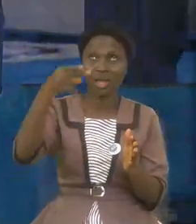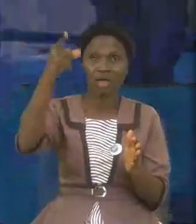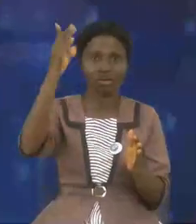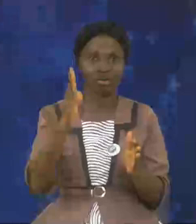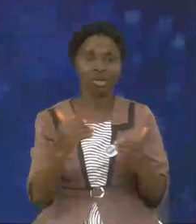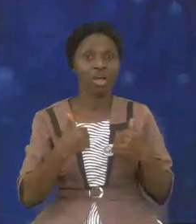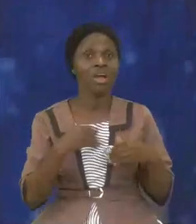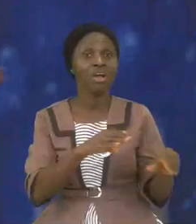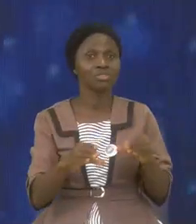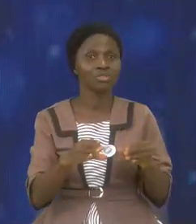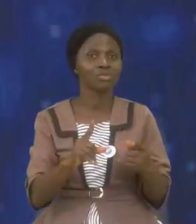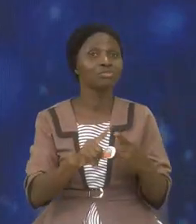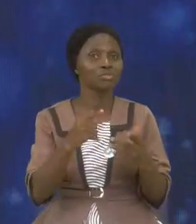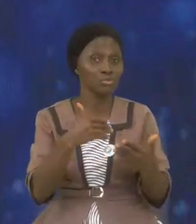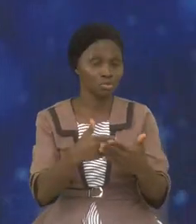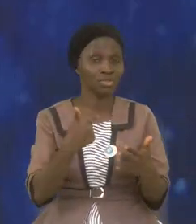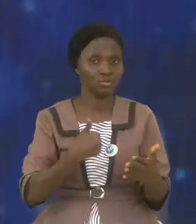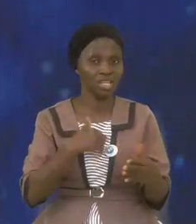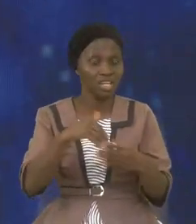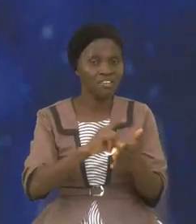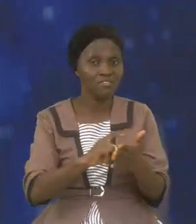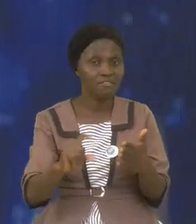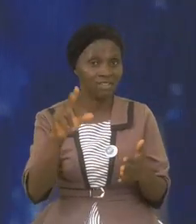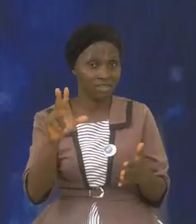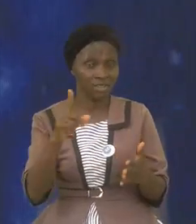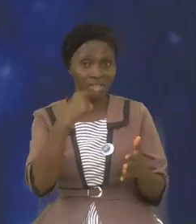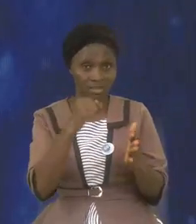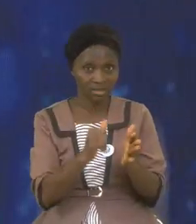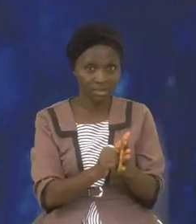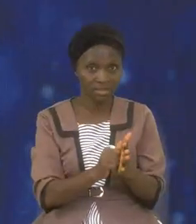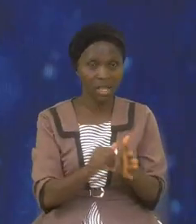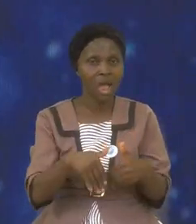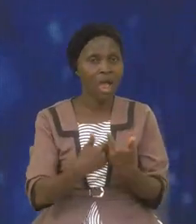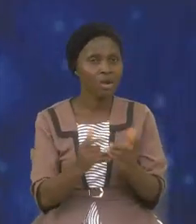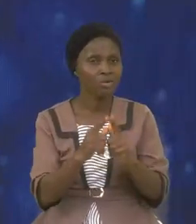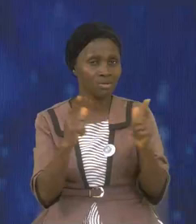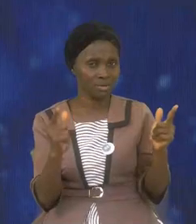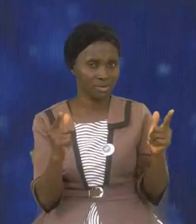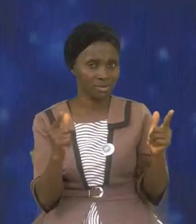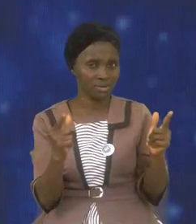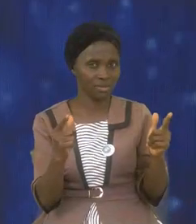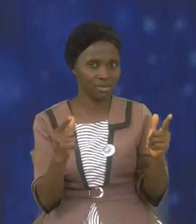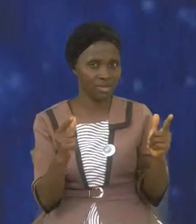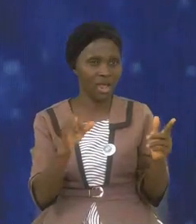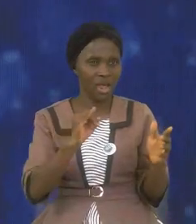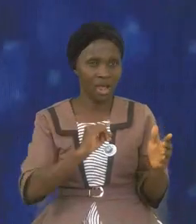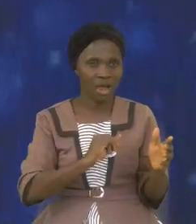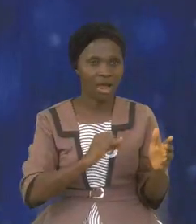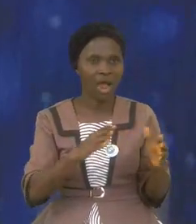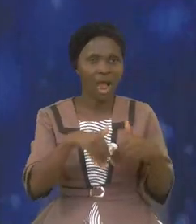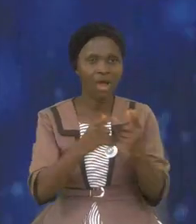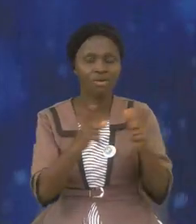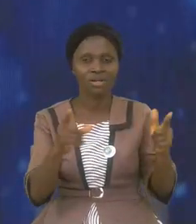signes et les prodiges que le Dieu suprême a opéré à mon égard. Verset